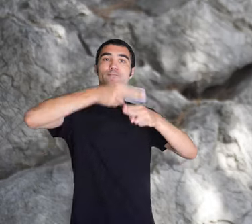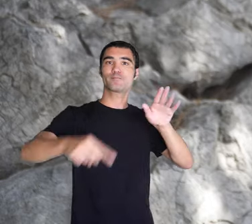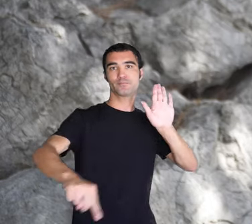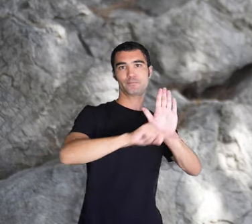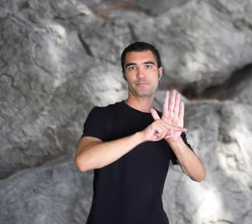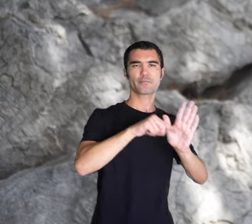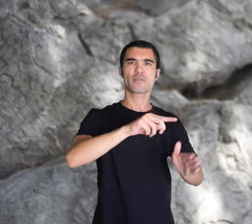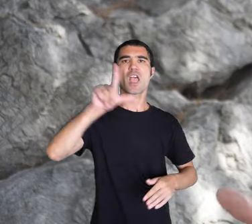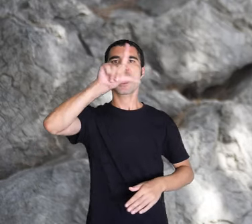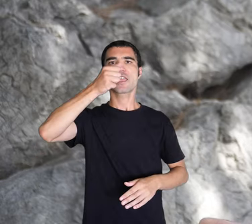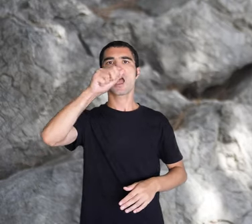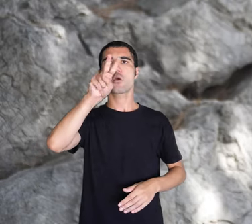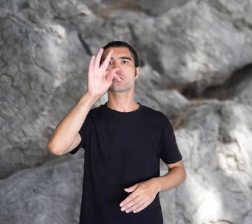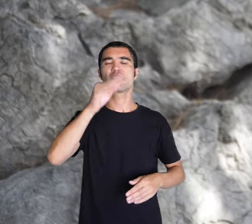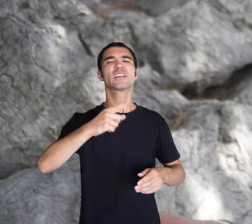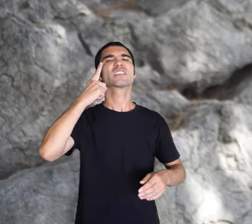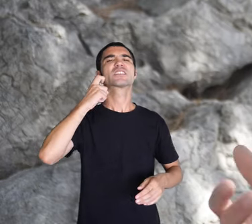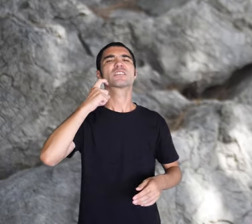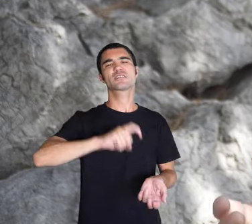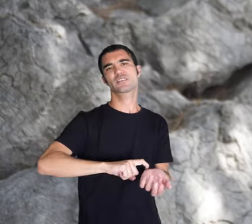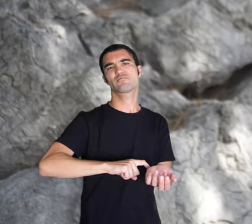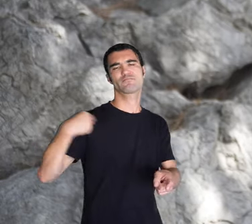És un llaüt típic, el que ja és de fibra, ja és